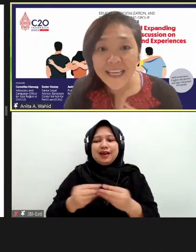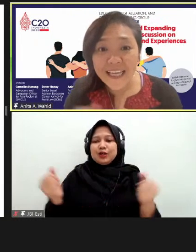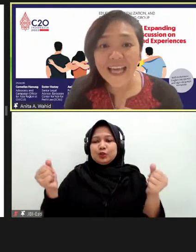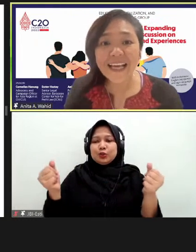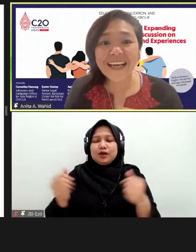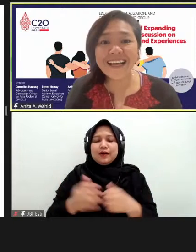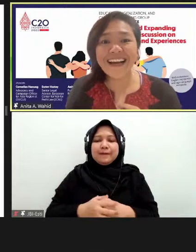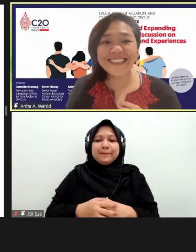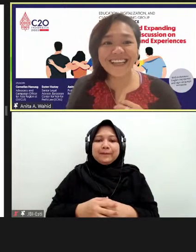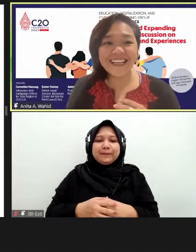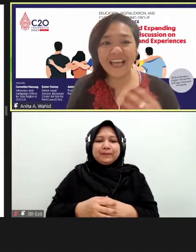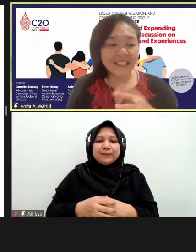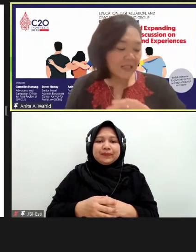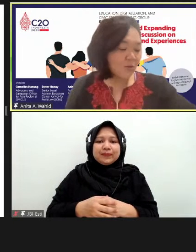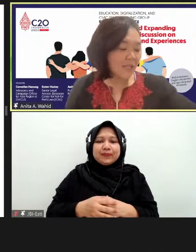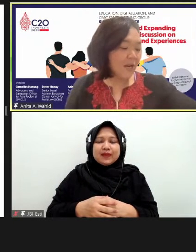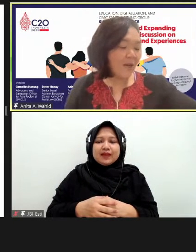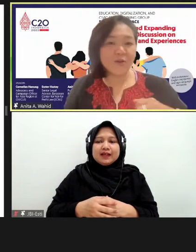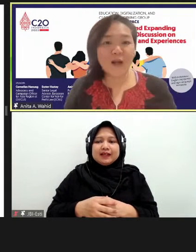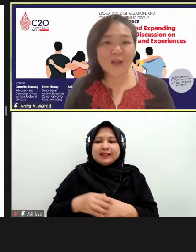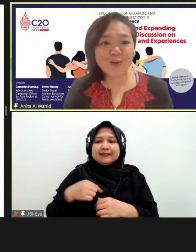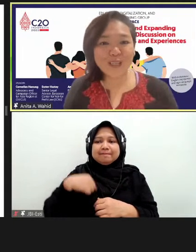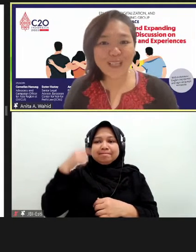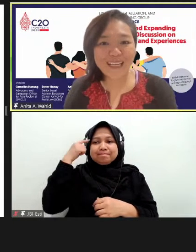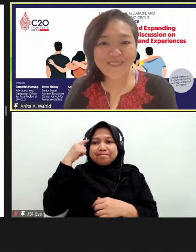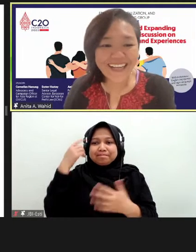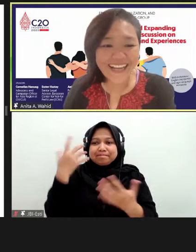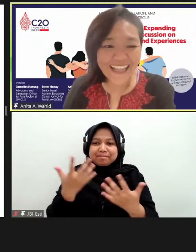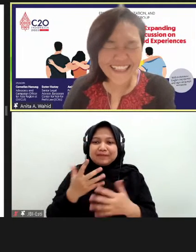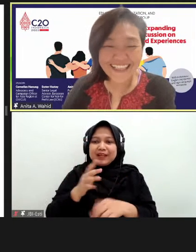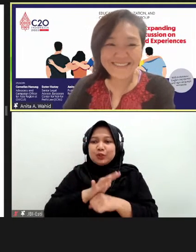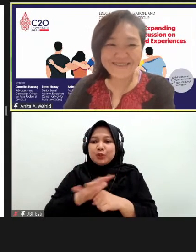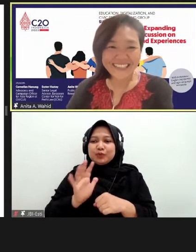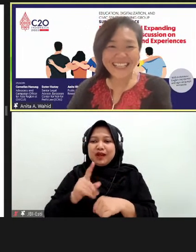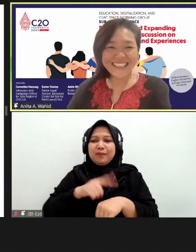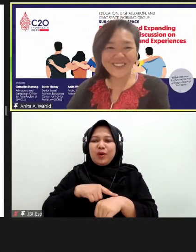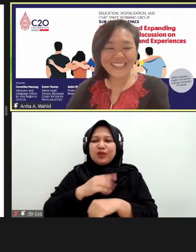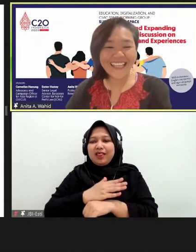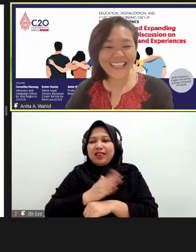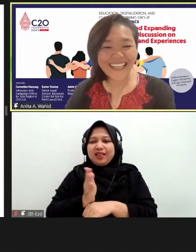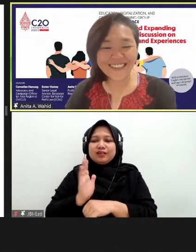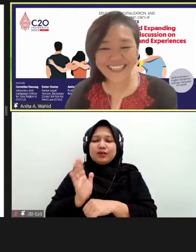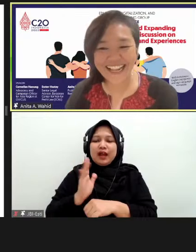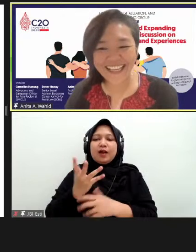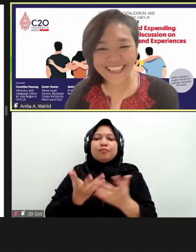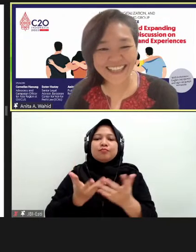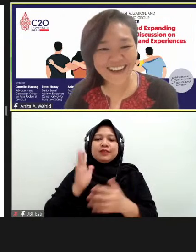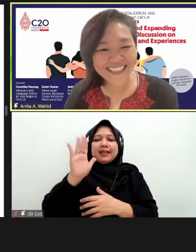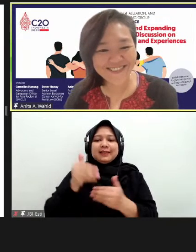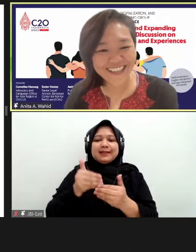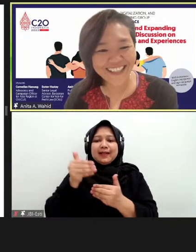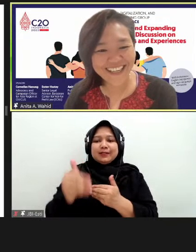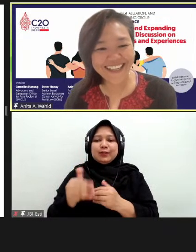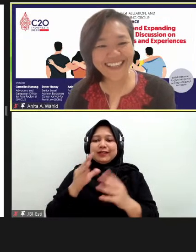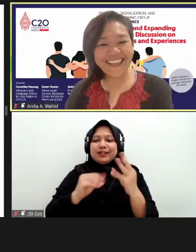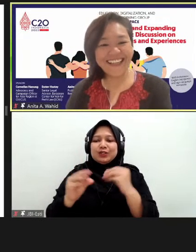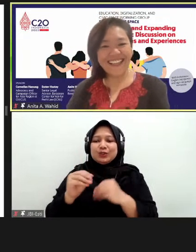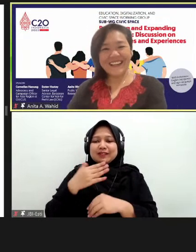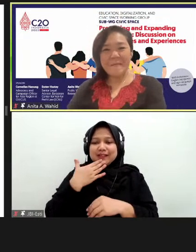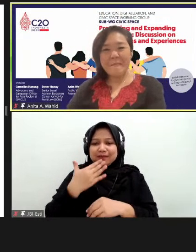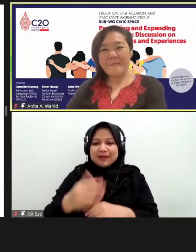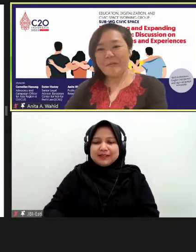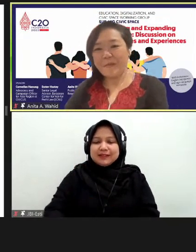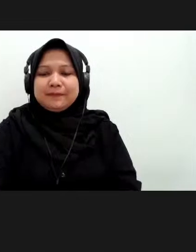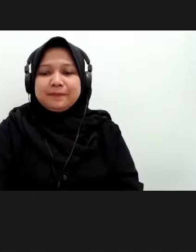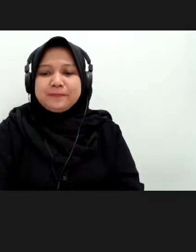the diminish or the damage of our democracy. I think I passed my time. So thank you so much, Miss Jenny.